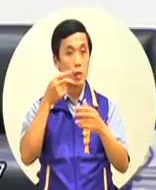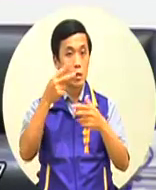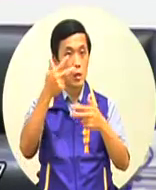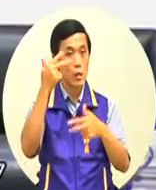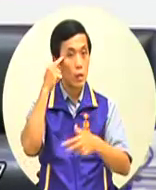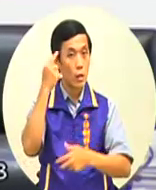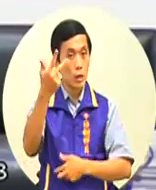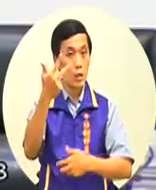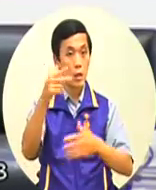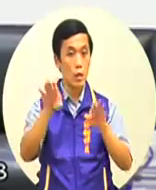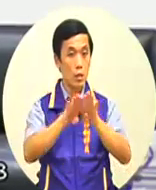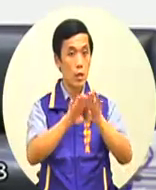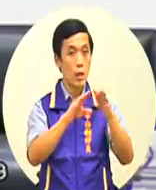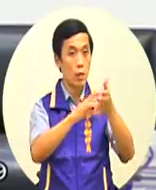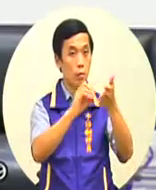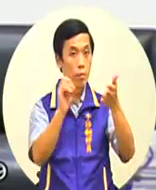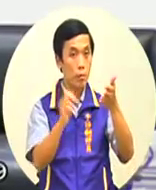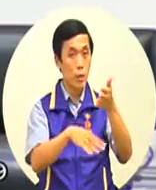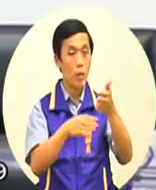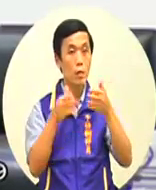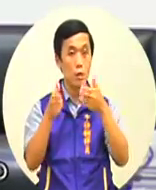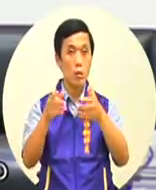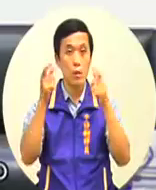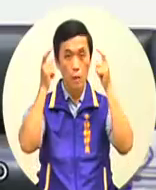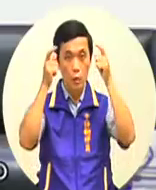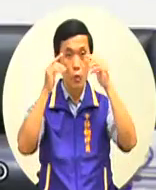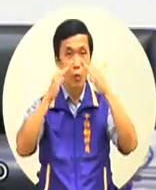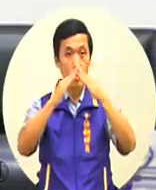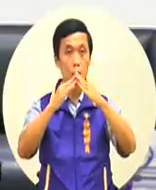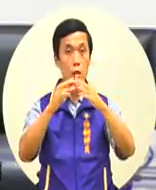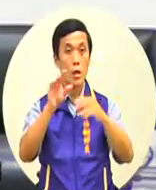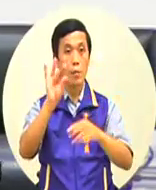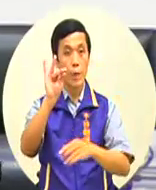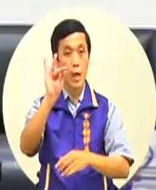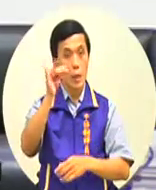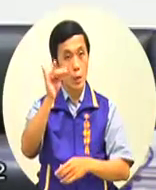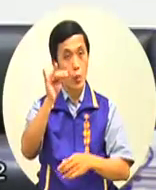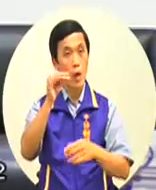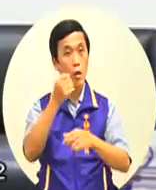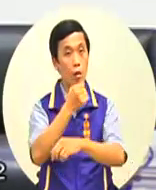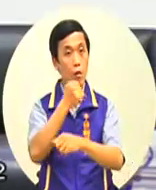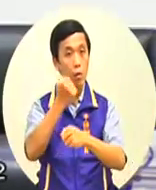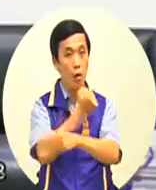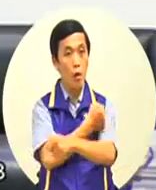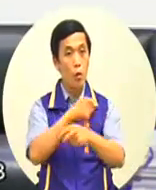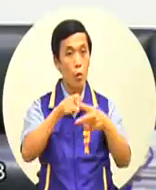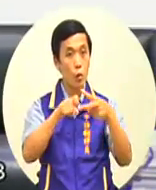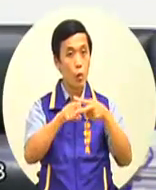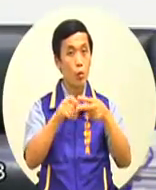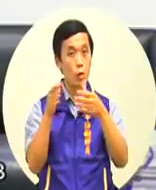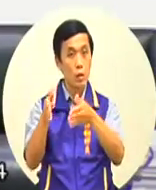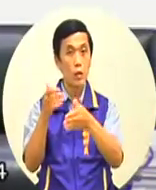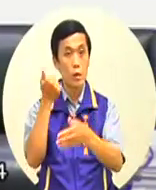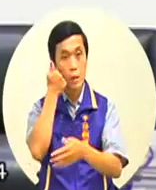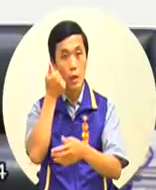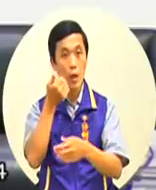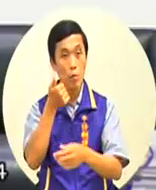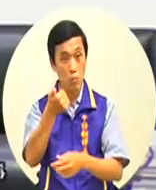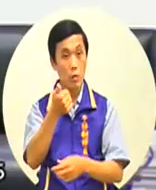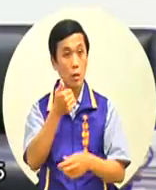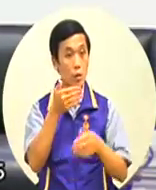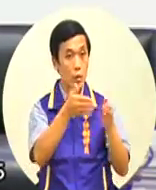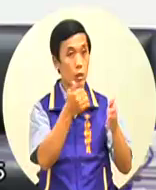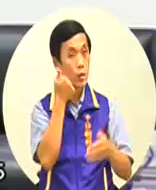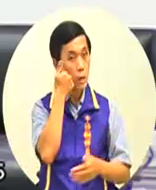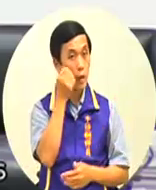度呢，对高雄市100多万劳工来讲，对哪些有利，对哪些是不利的？麻烦你解